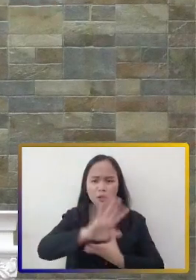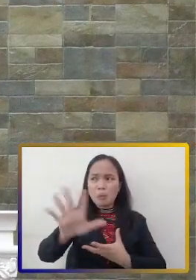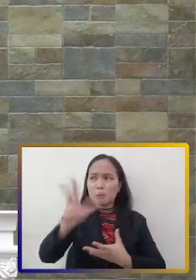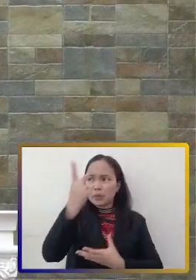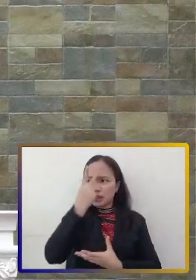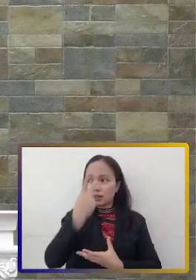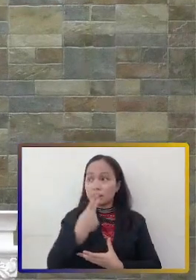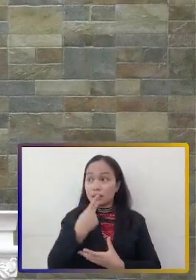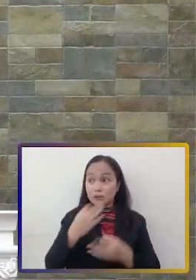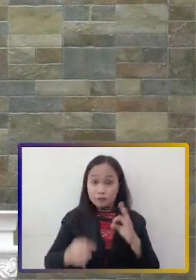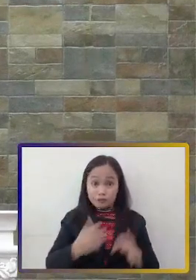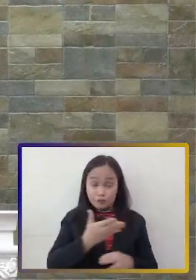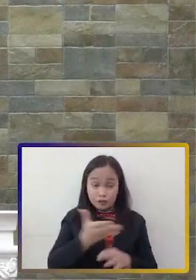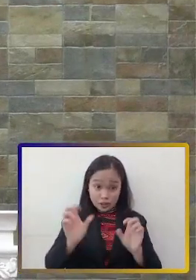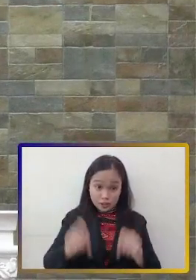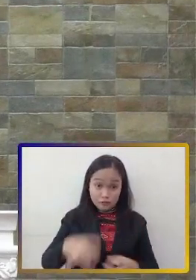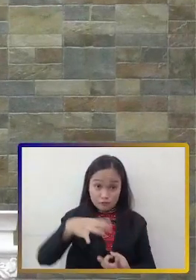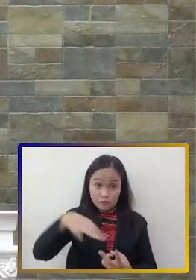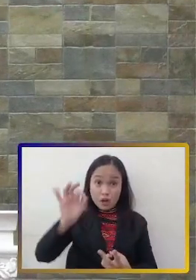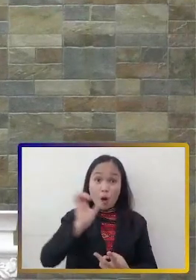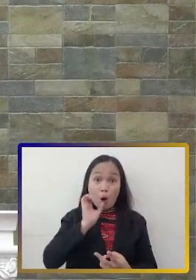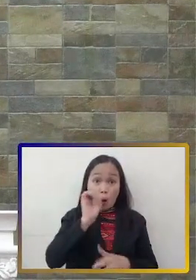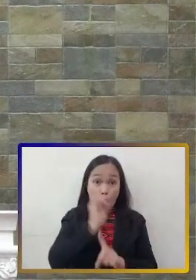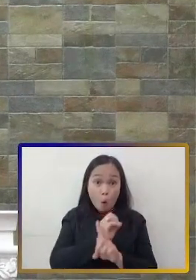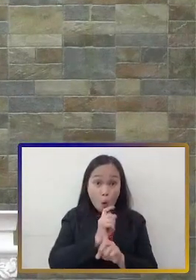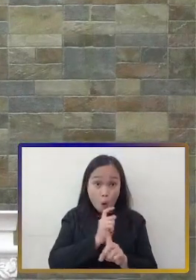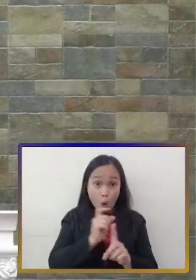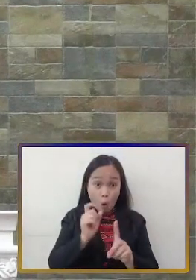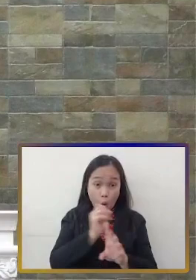If you can find in the Old Testament,